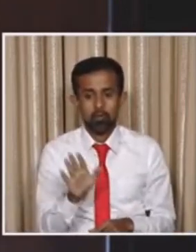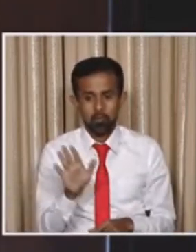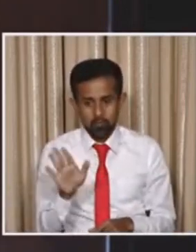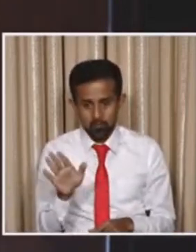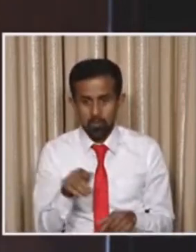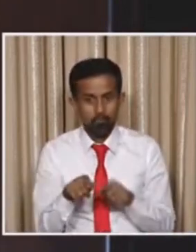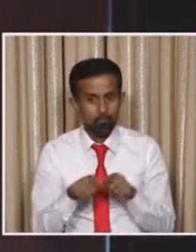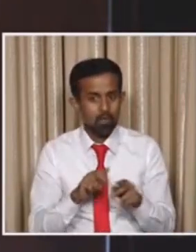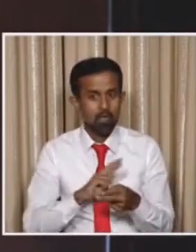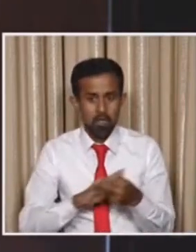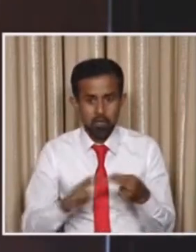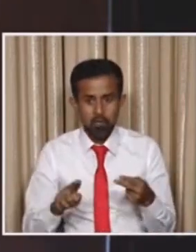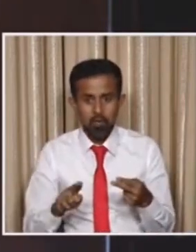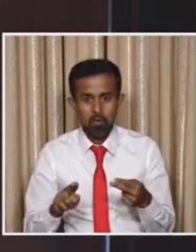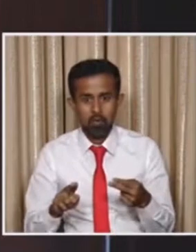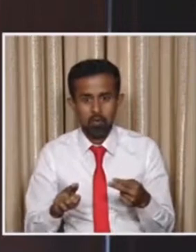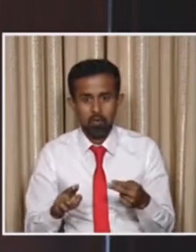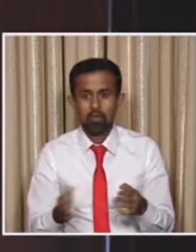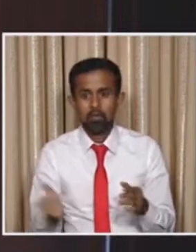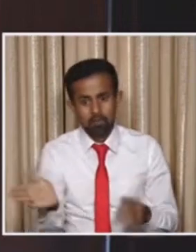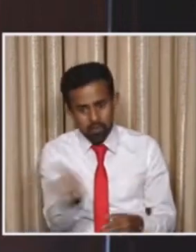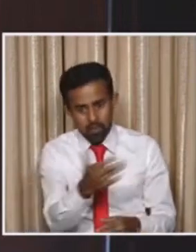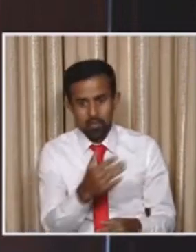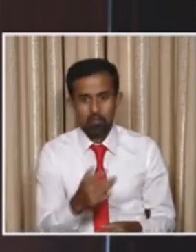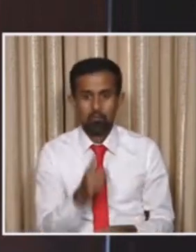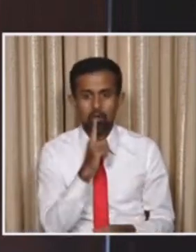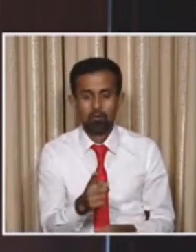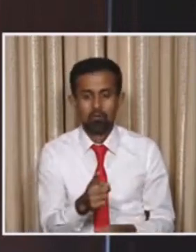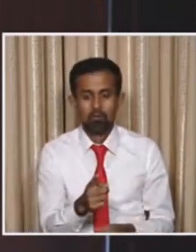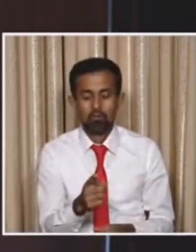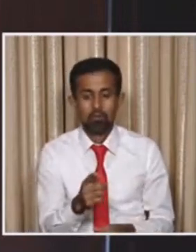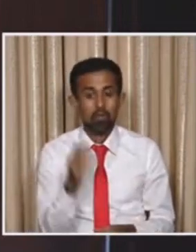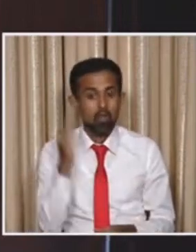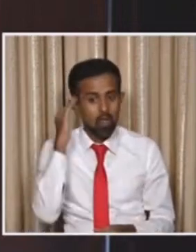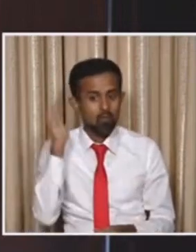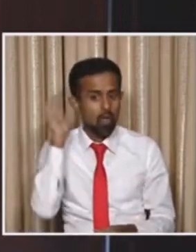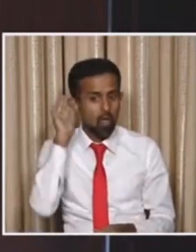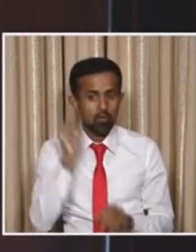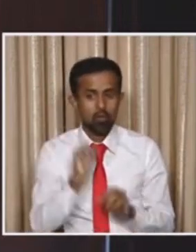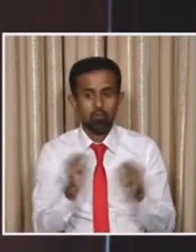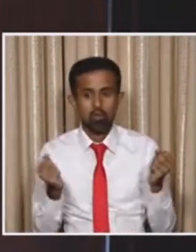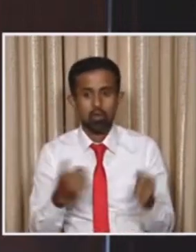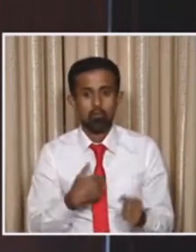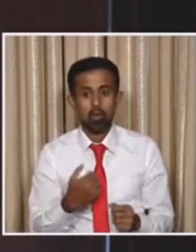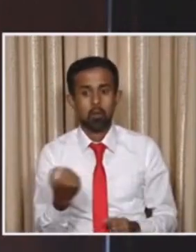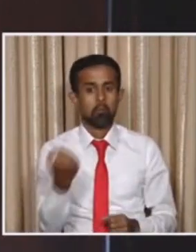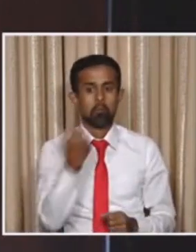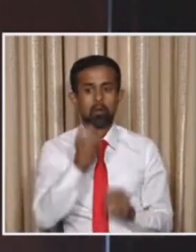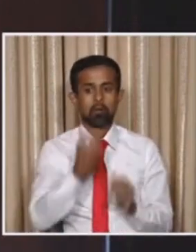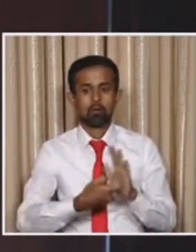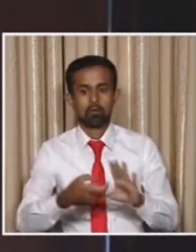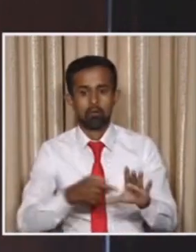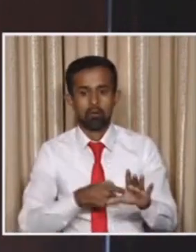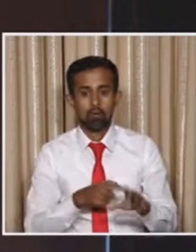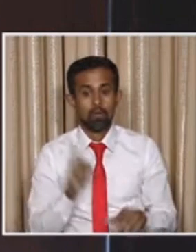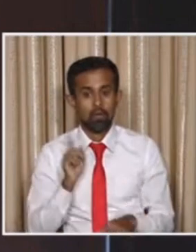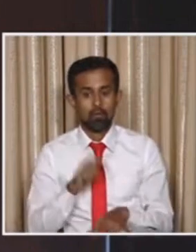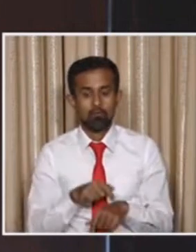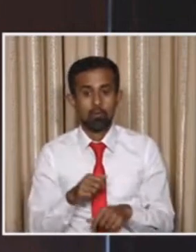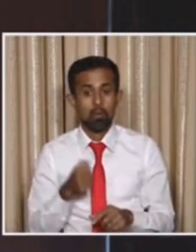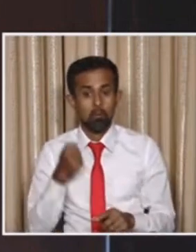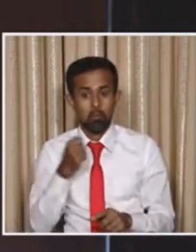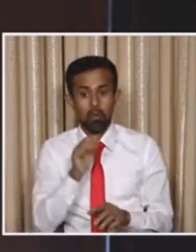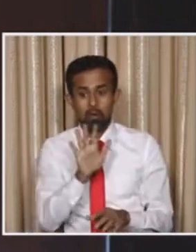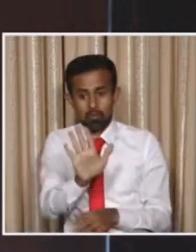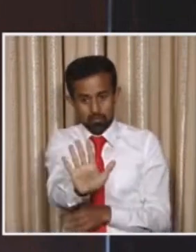දේවල් කරන්න එපා එතුමිට යන්නේ කියලා. නමුත් එතුමිය ඒක ඇහුවේ නැහැ. එතුමිය ඊට පස්සේ මට පහර දෙන්න උත්සාහ දැරුවා. ඒ අවස්ථාවේදී මම පහර දෙමින් වලක්වීම